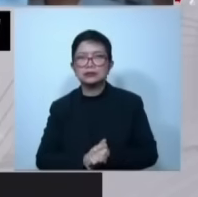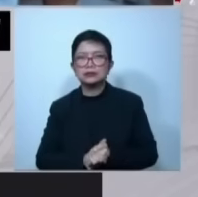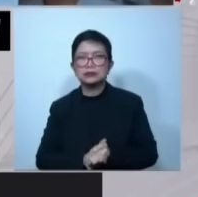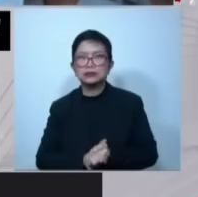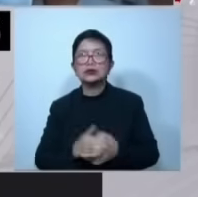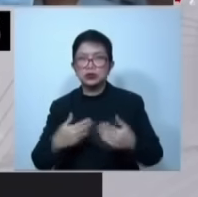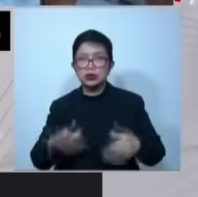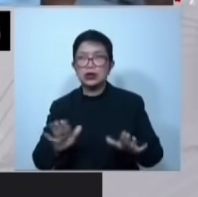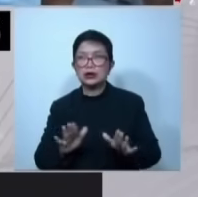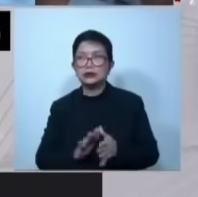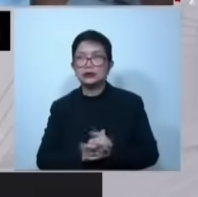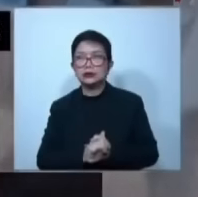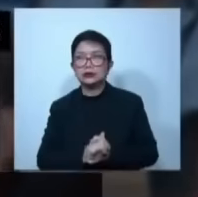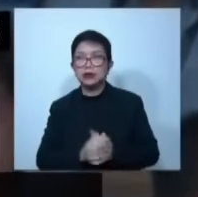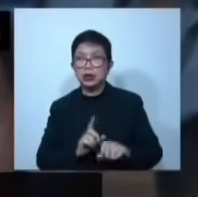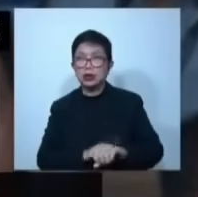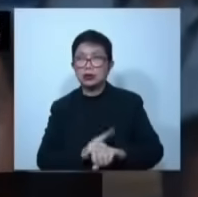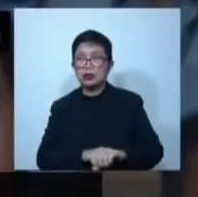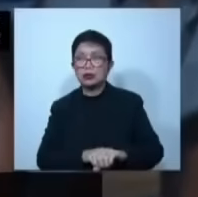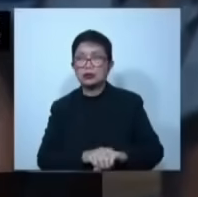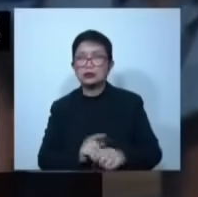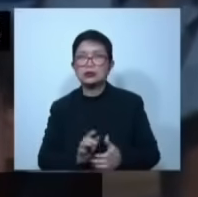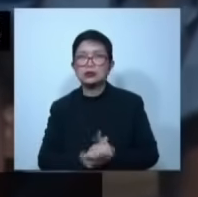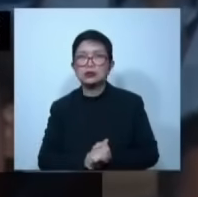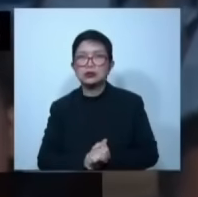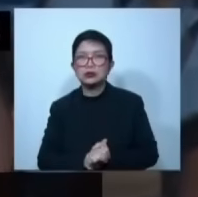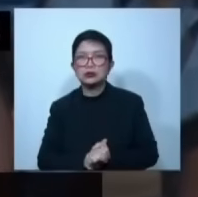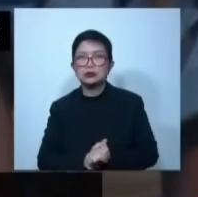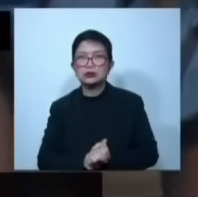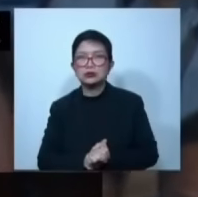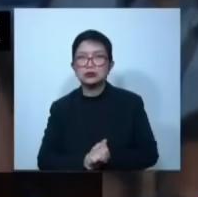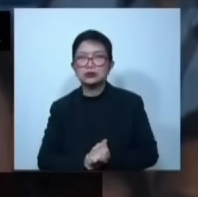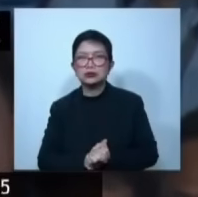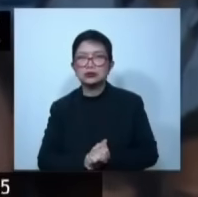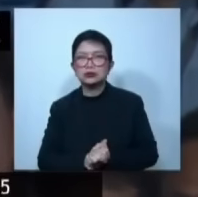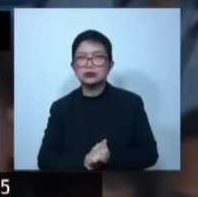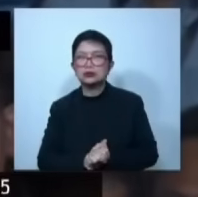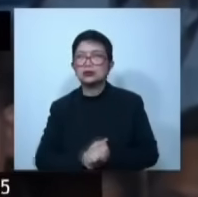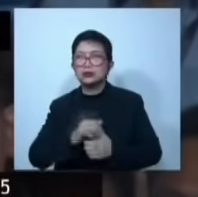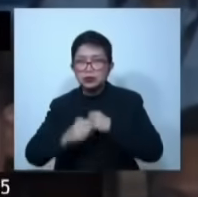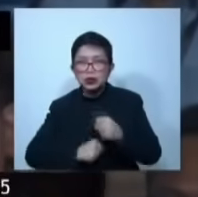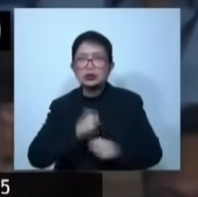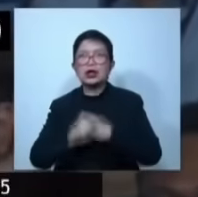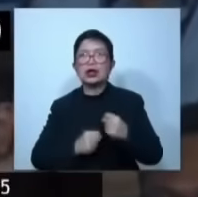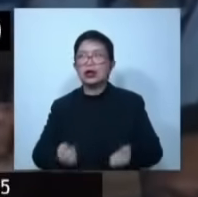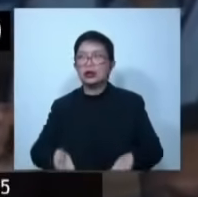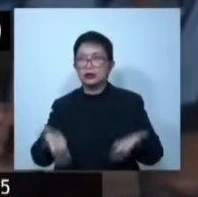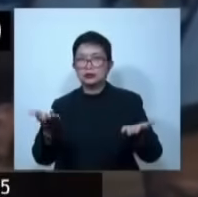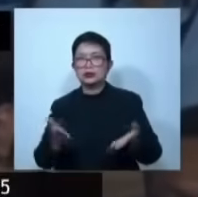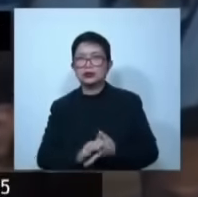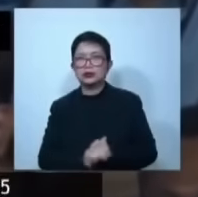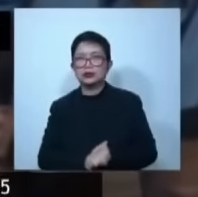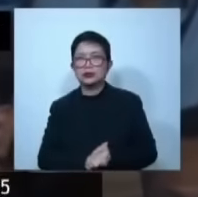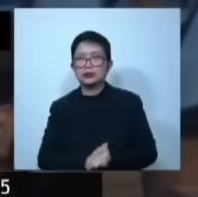sudah Pak masih ada sudah cupak namanya usaha